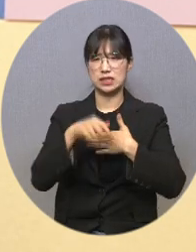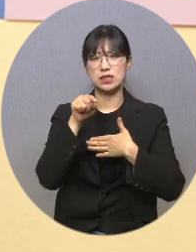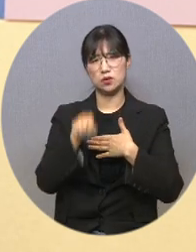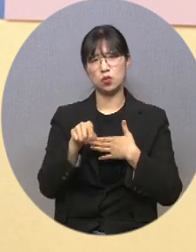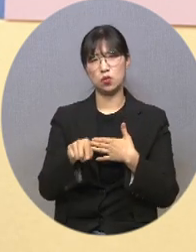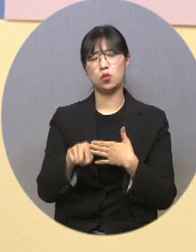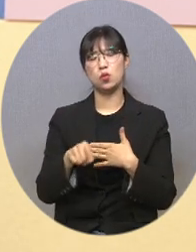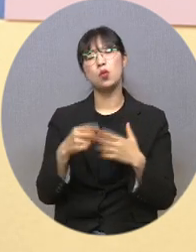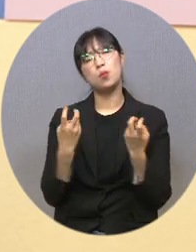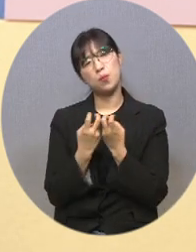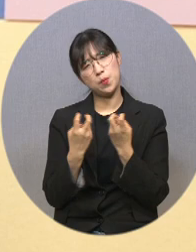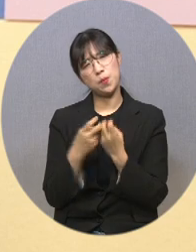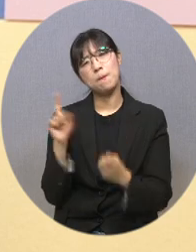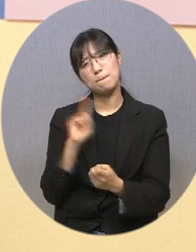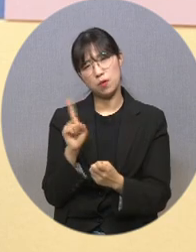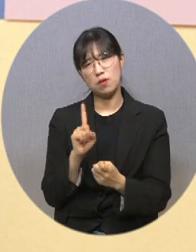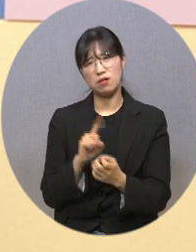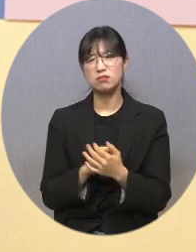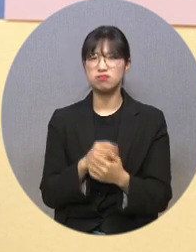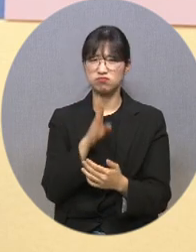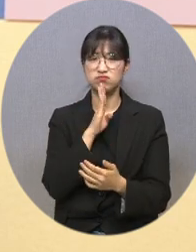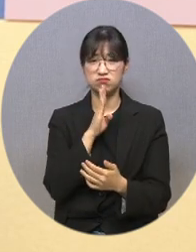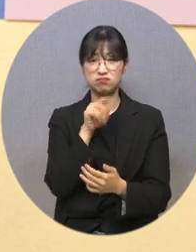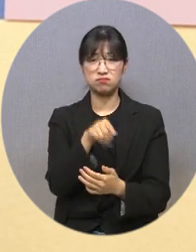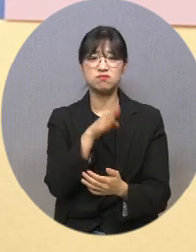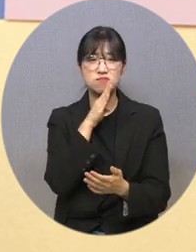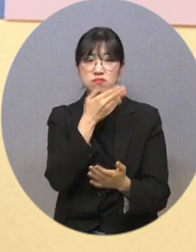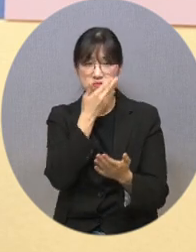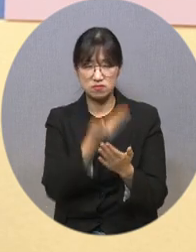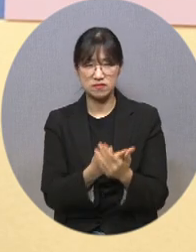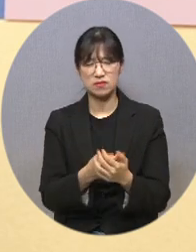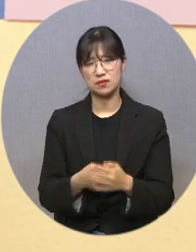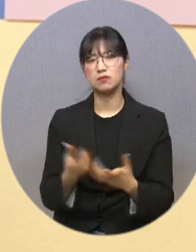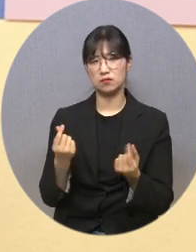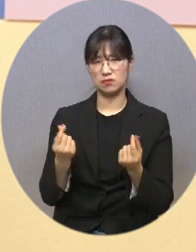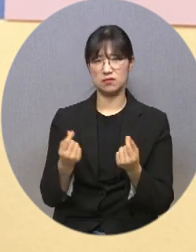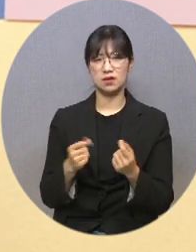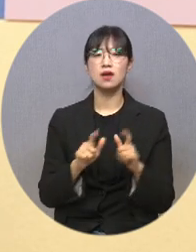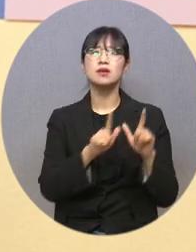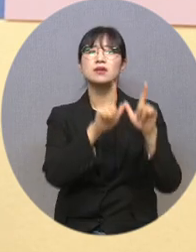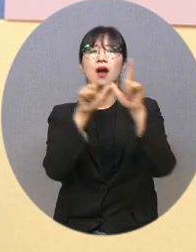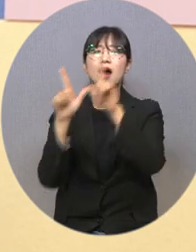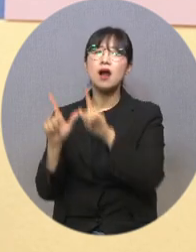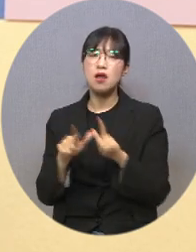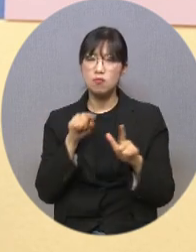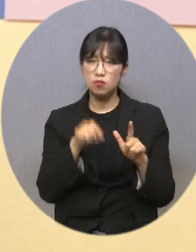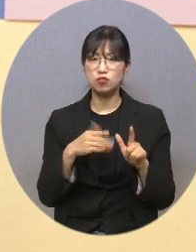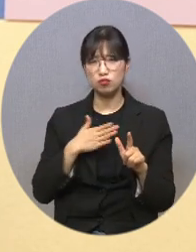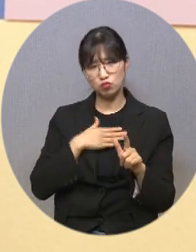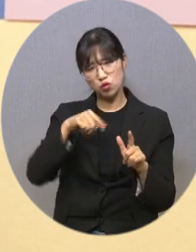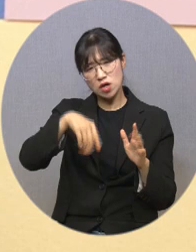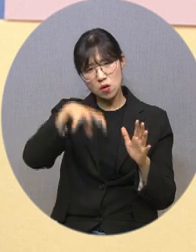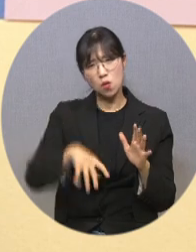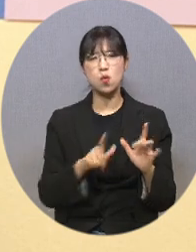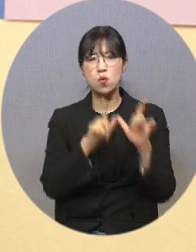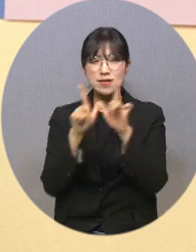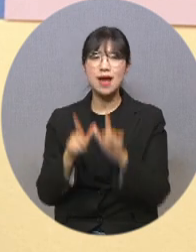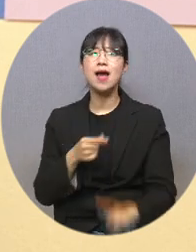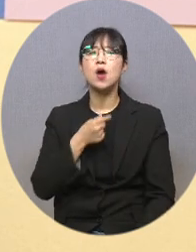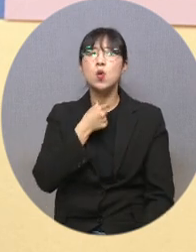있을 것인가. 네, 참 중요한 문제인데. 그렇습니다. 네. 삶이 주거가 우리가 이곳에서 살고 싶어 하는